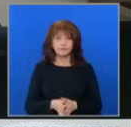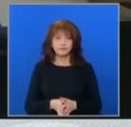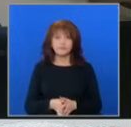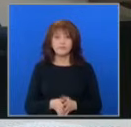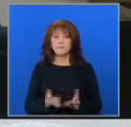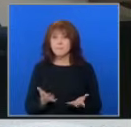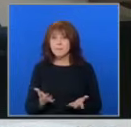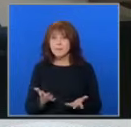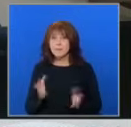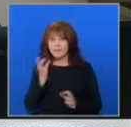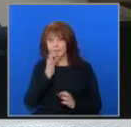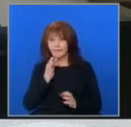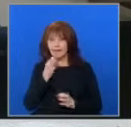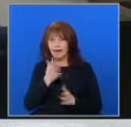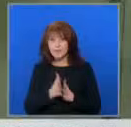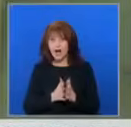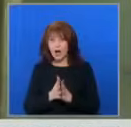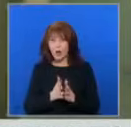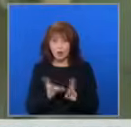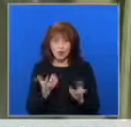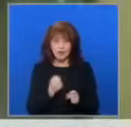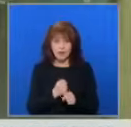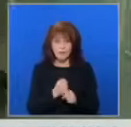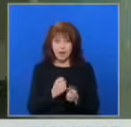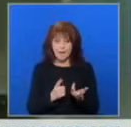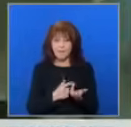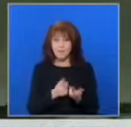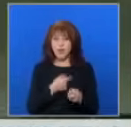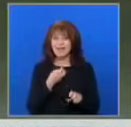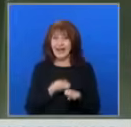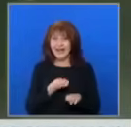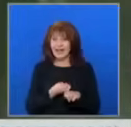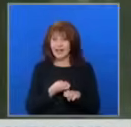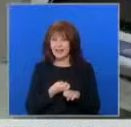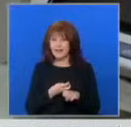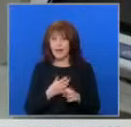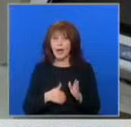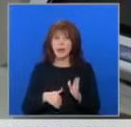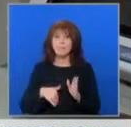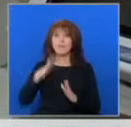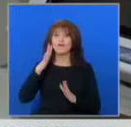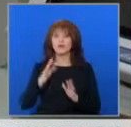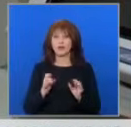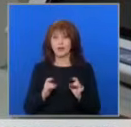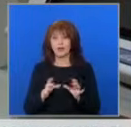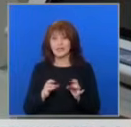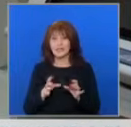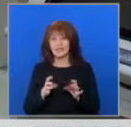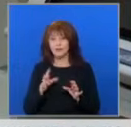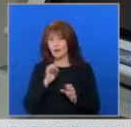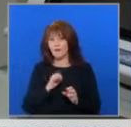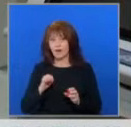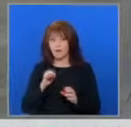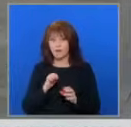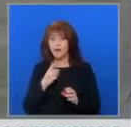на наличност на кадри. Броят на лекарите у нас е по-висок от средното за Европа, но има